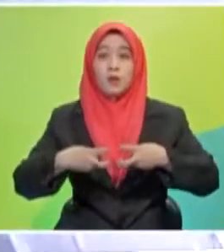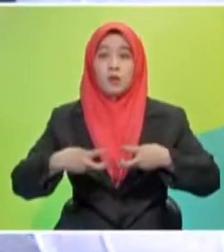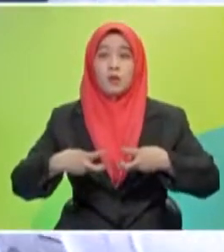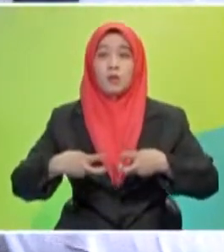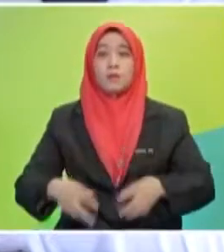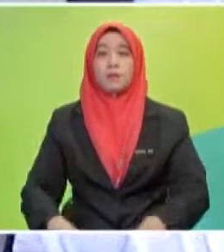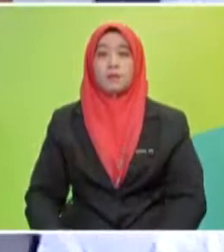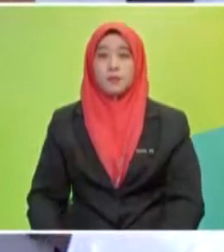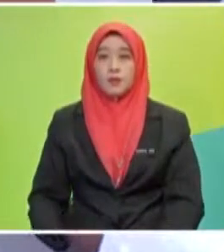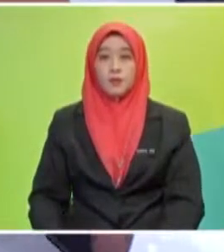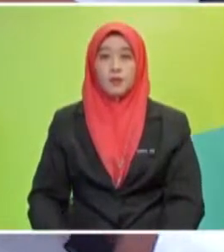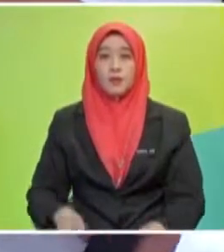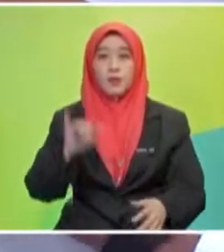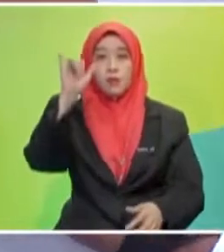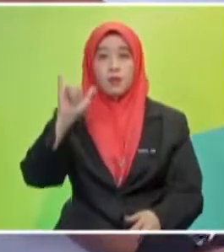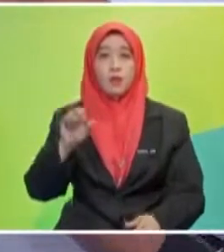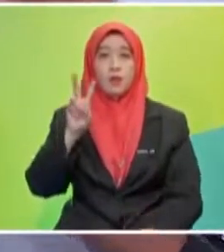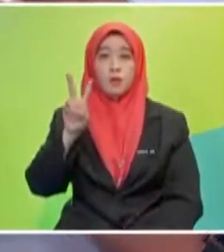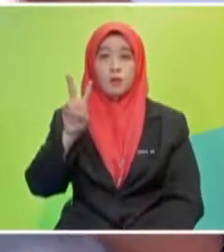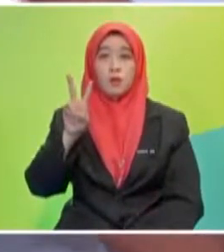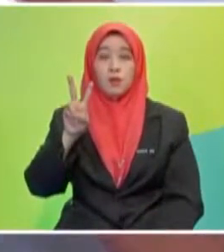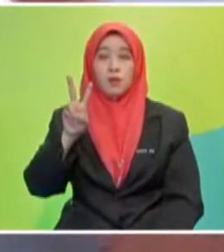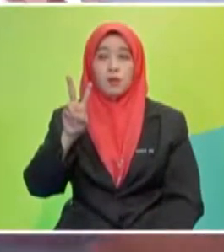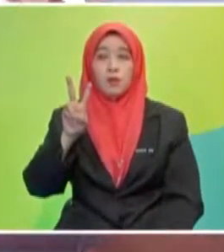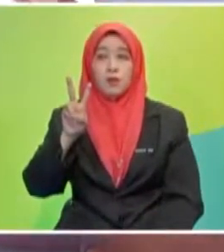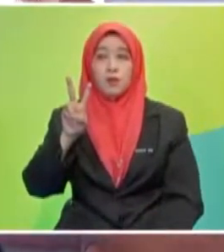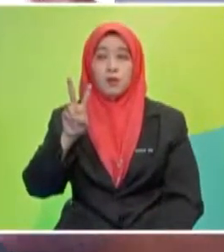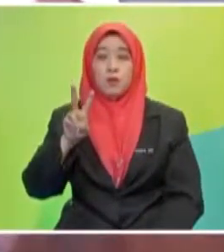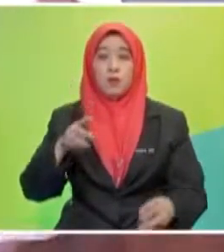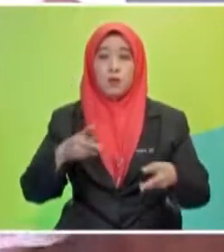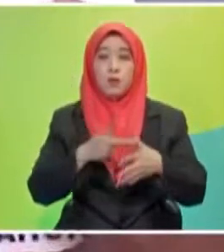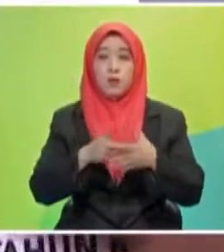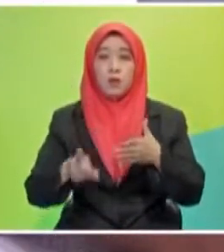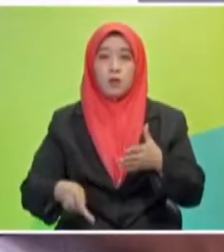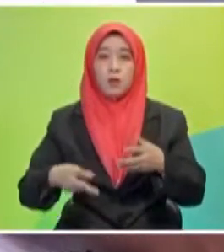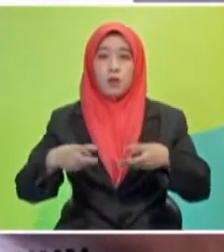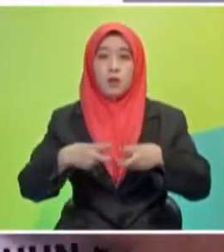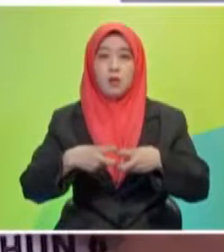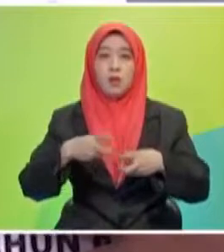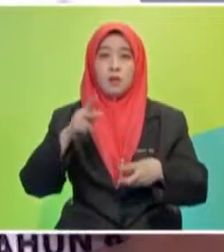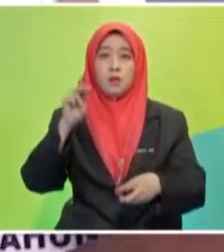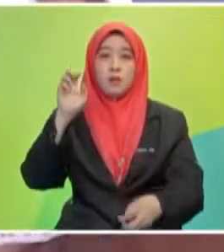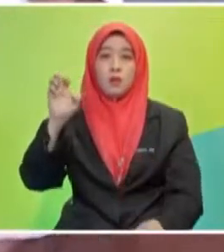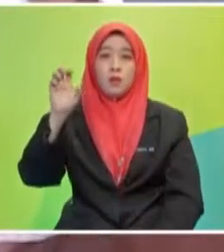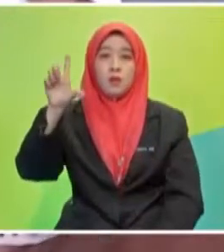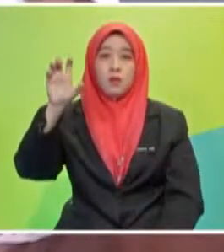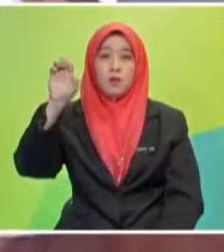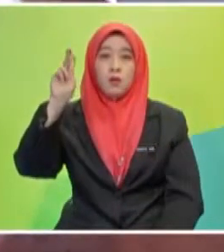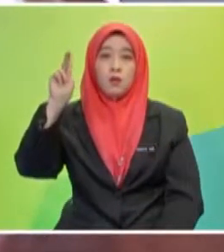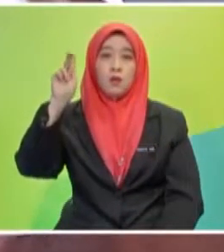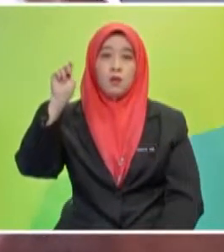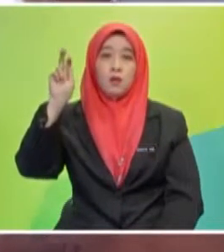akhir-akhir yang kedua yaitu komponen elektronik Oke dan yang ketiga